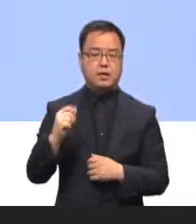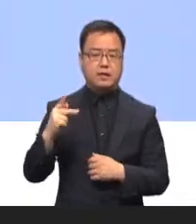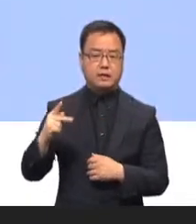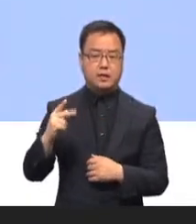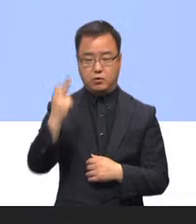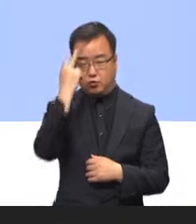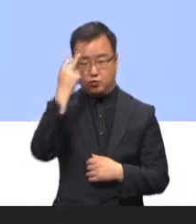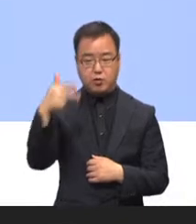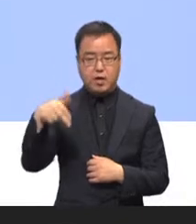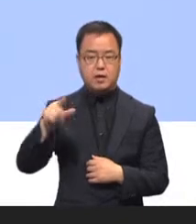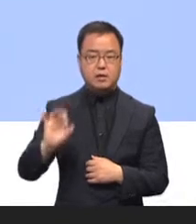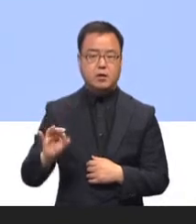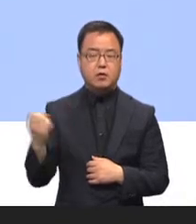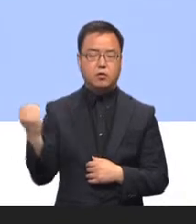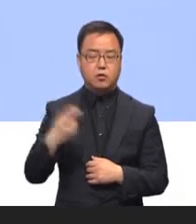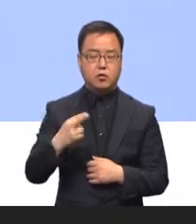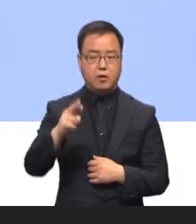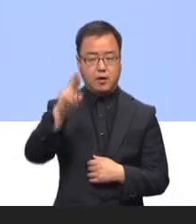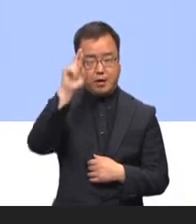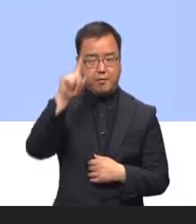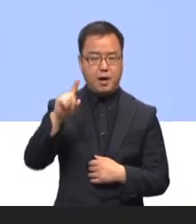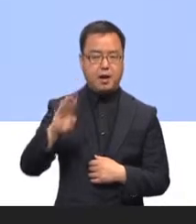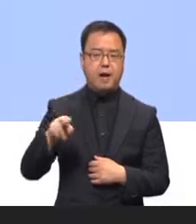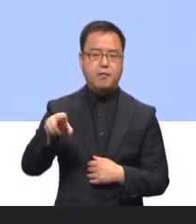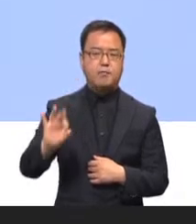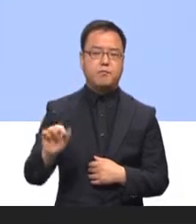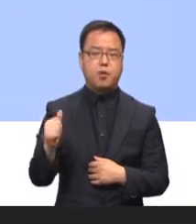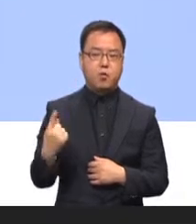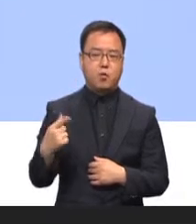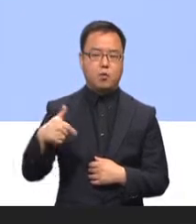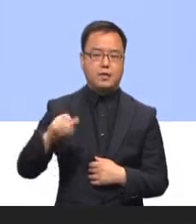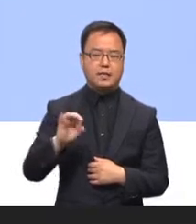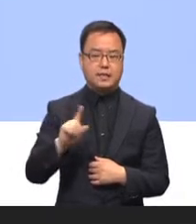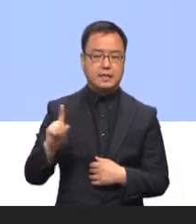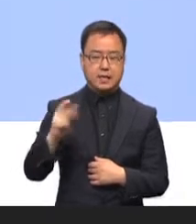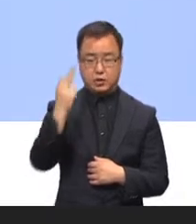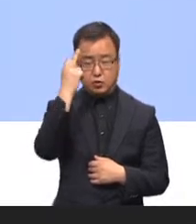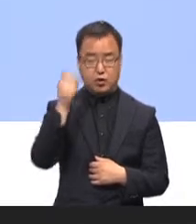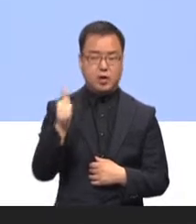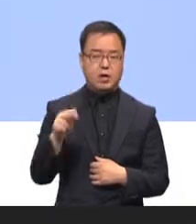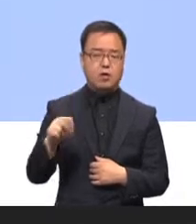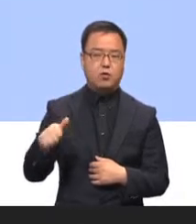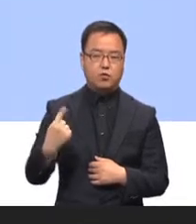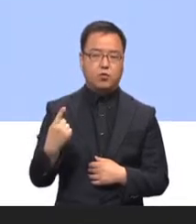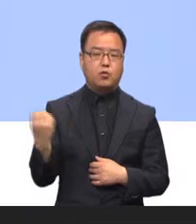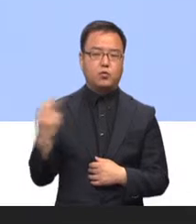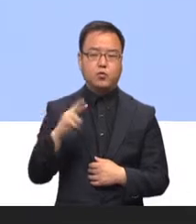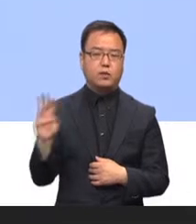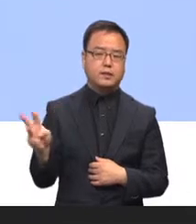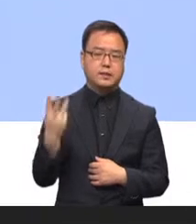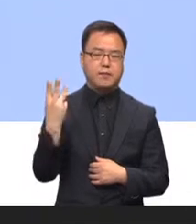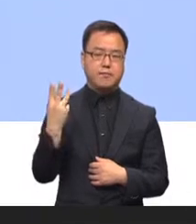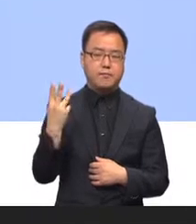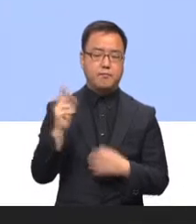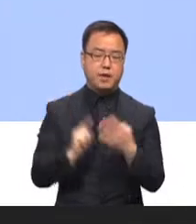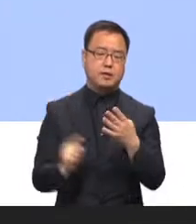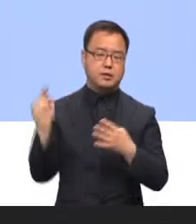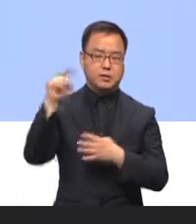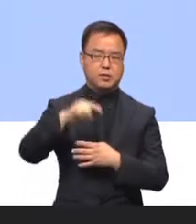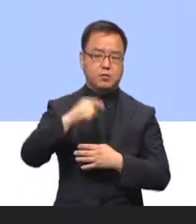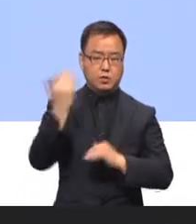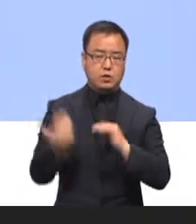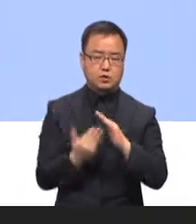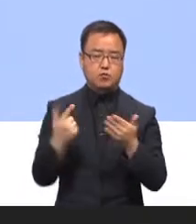선수 또 뭐 박기웅의 박병호 선수 또 기아 이채영 선수 그리고 300 만 달성 의 단 4개의 공간 만을